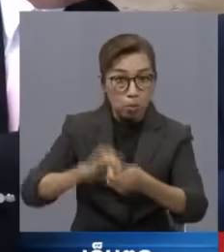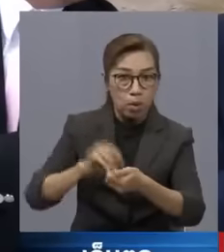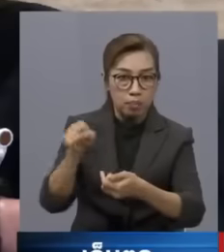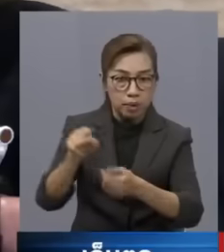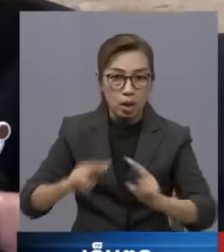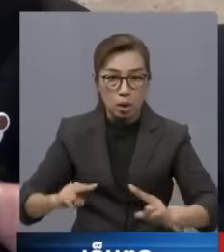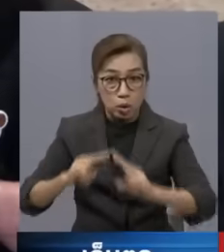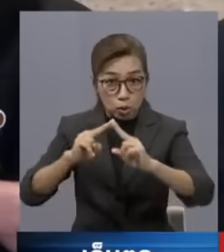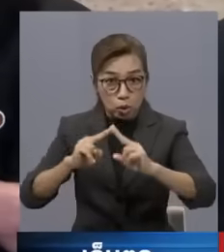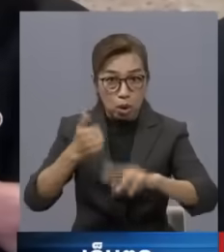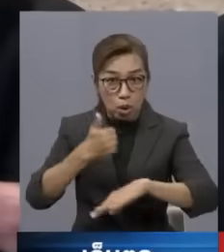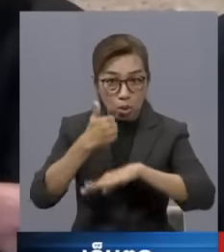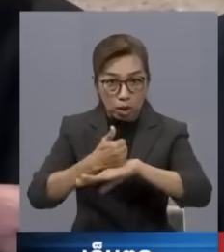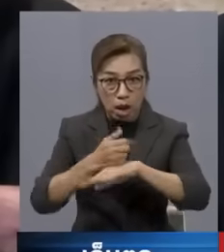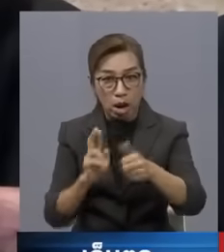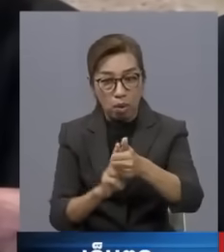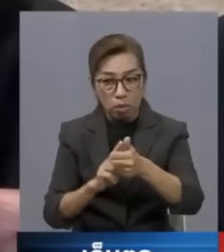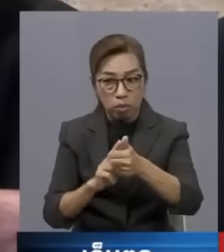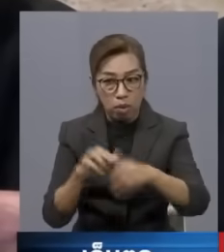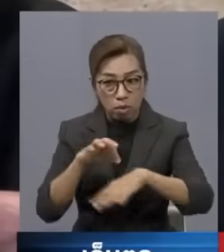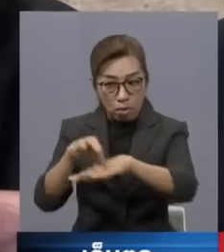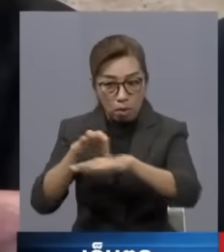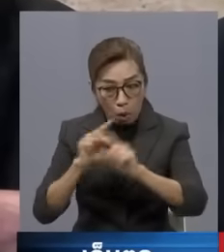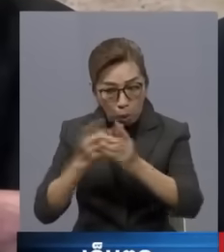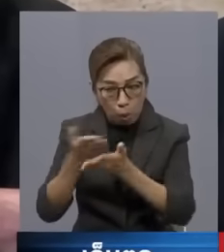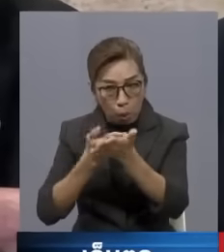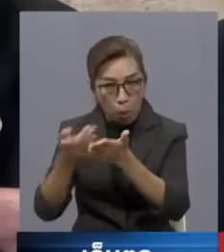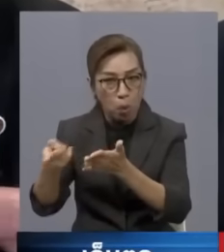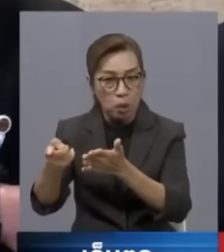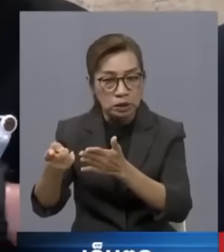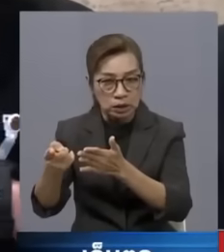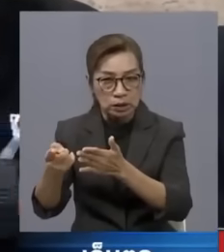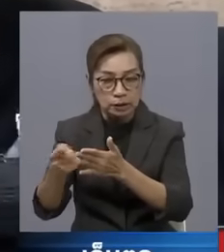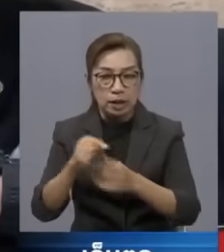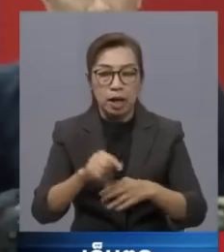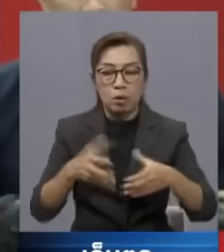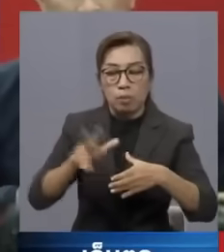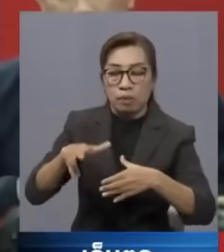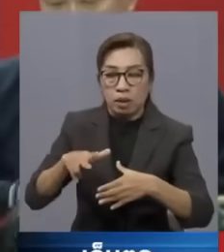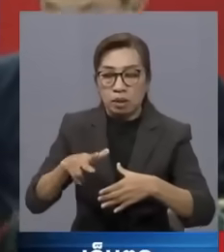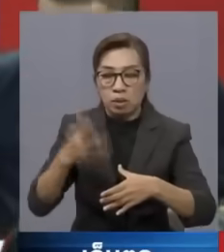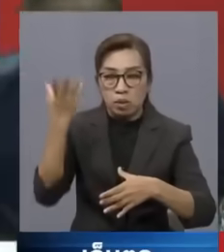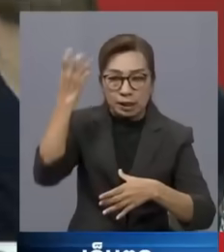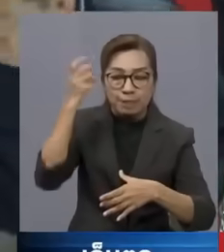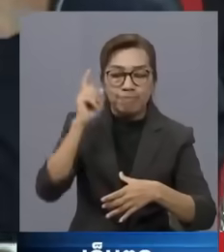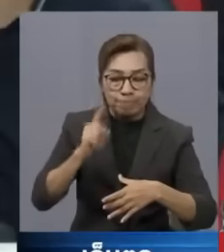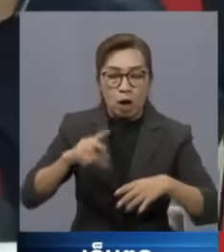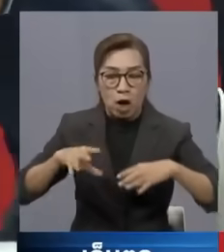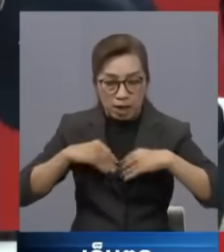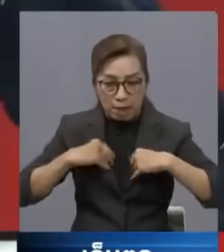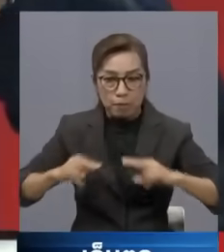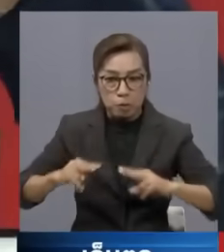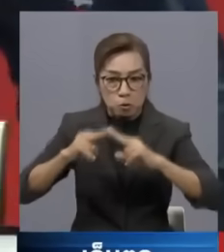ตอนนี้ทวีความรุนแรงแล้วหนักหน่วงมากยิ่งขึ้นกดดันเพื่อไทยในช่วงโค้งสุดท้ายให้ยอมปล่อยกระทงเกรด A